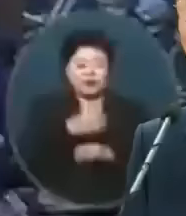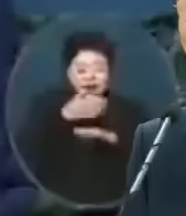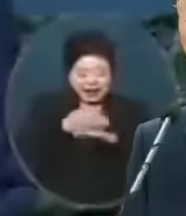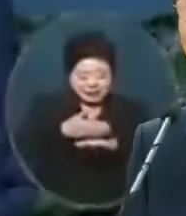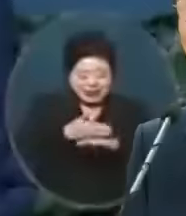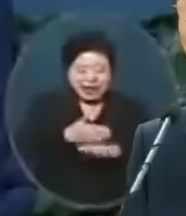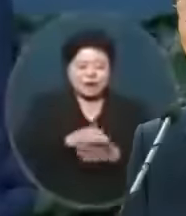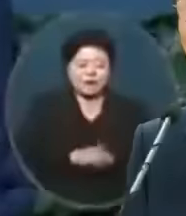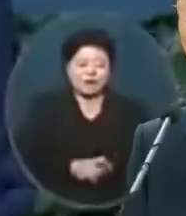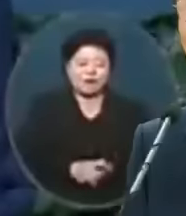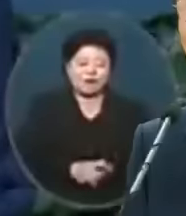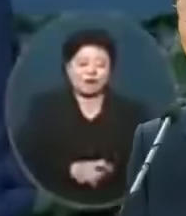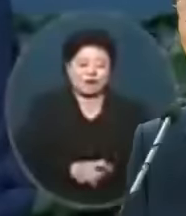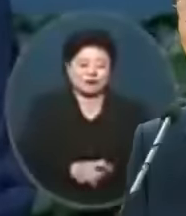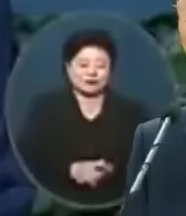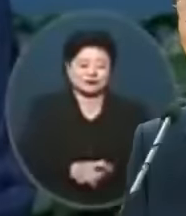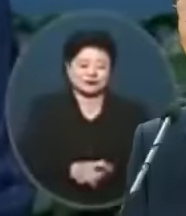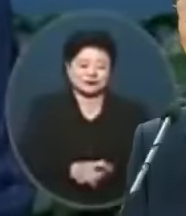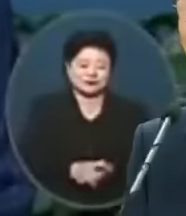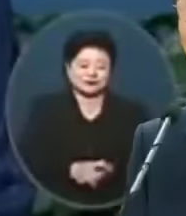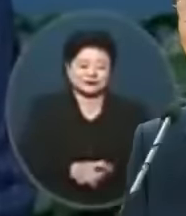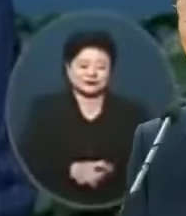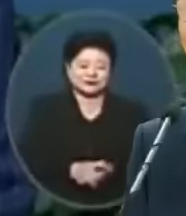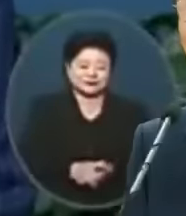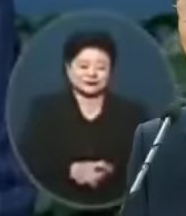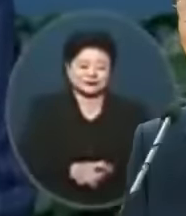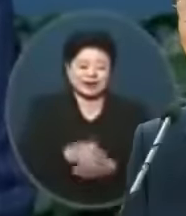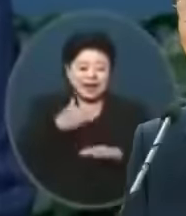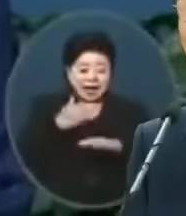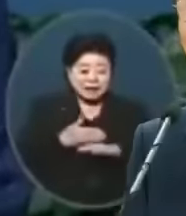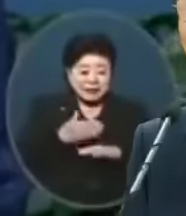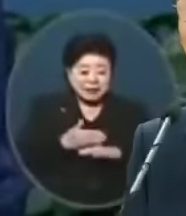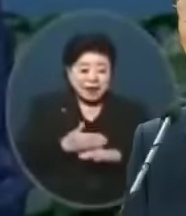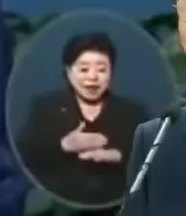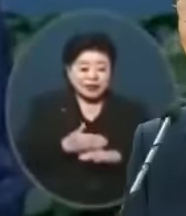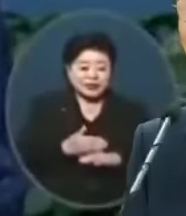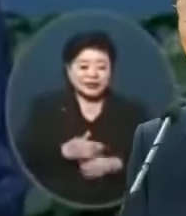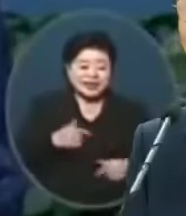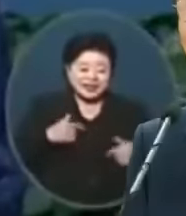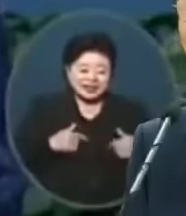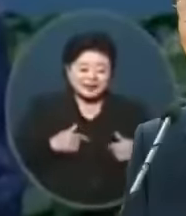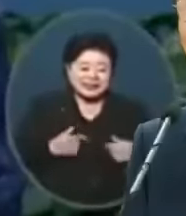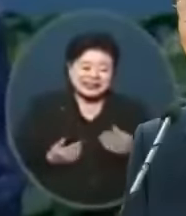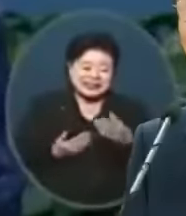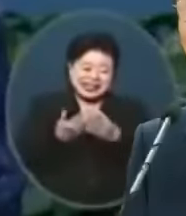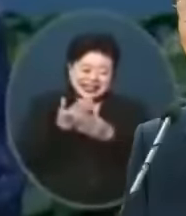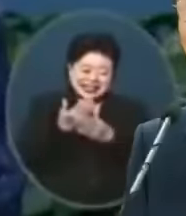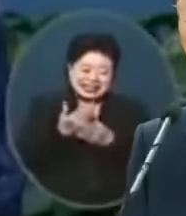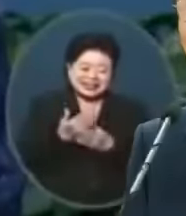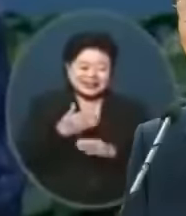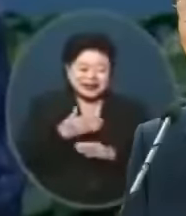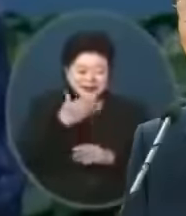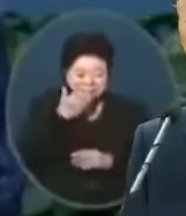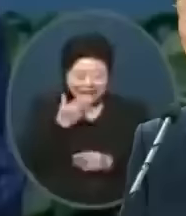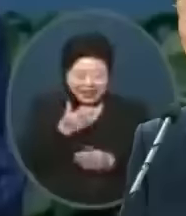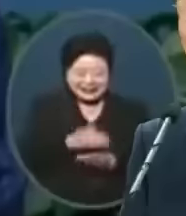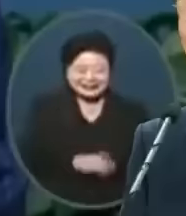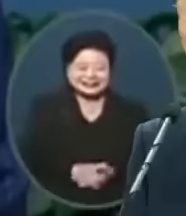감사해야 기뻐해야 되고 또 감사하자니까 기쁜 일이 생겨야 감사할 수 있는